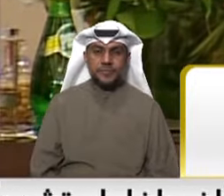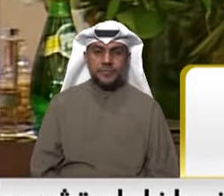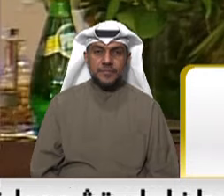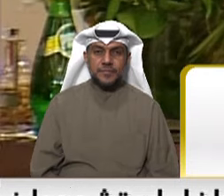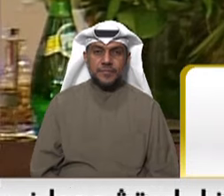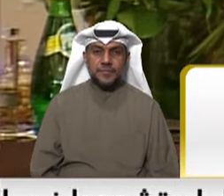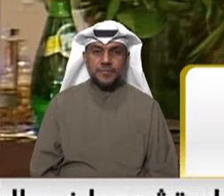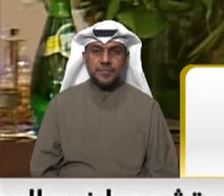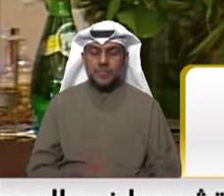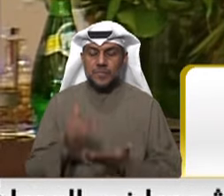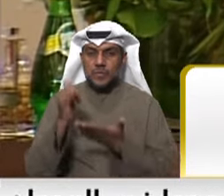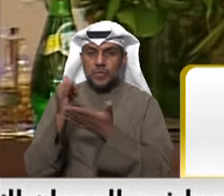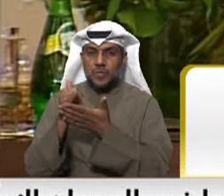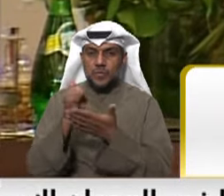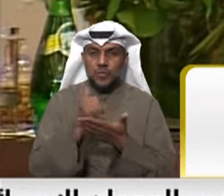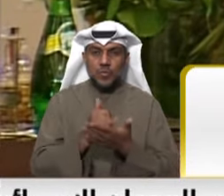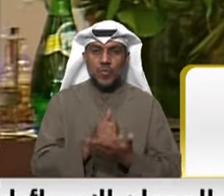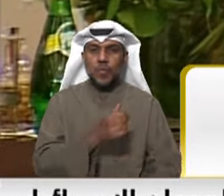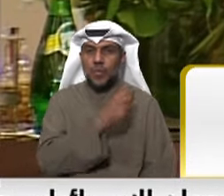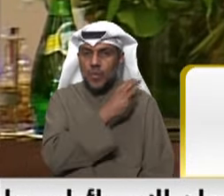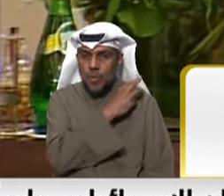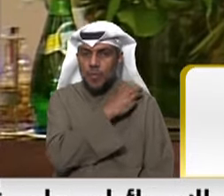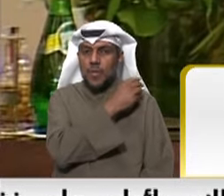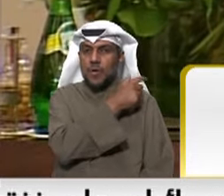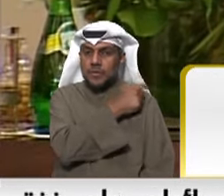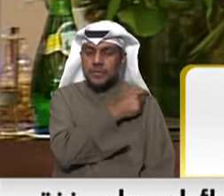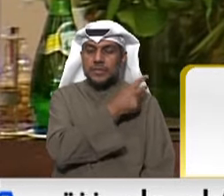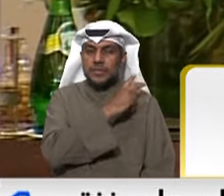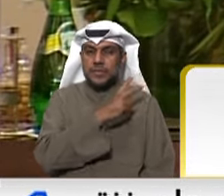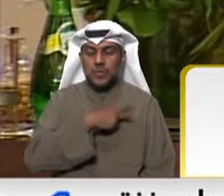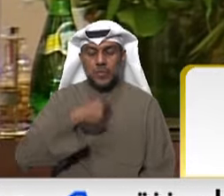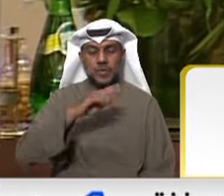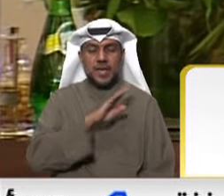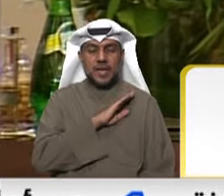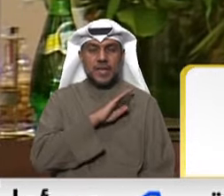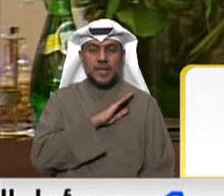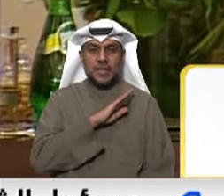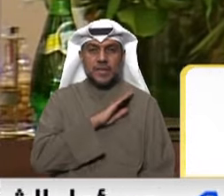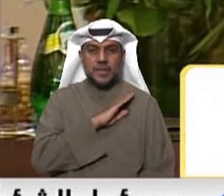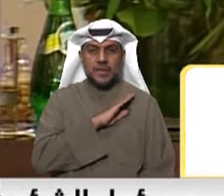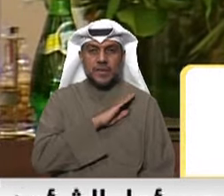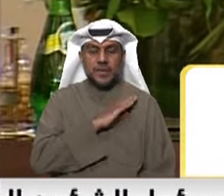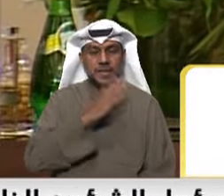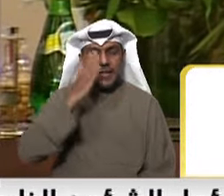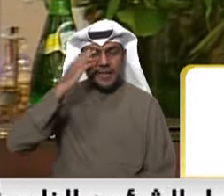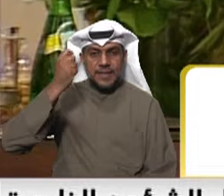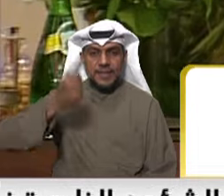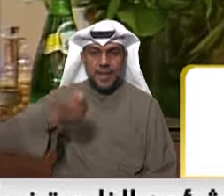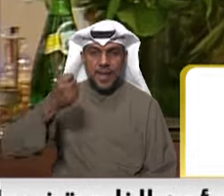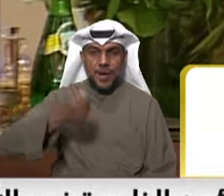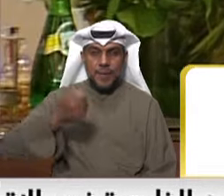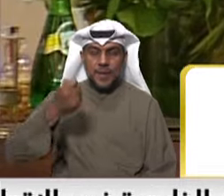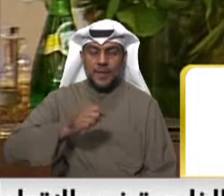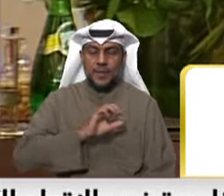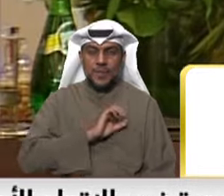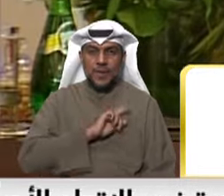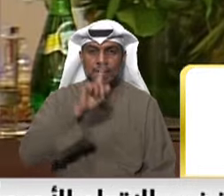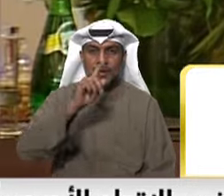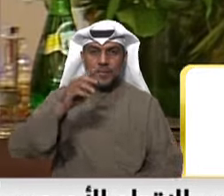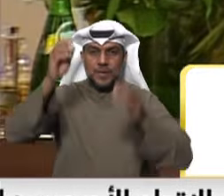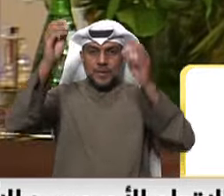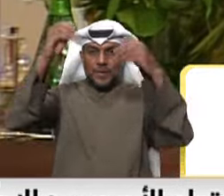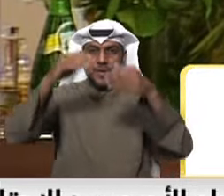قادة وضباط ومنتسبي وزارة الدفاع، السلام عليكم ورحمة